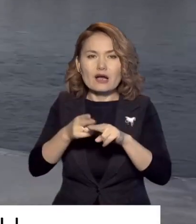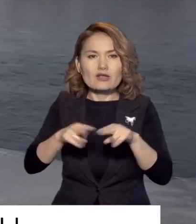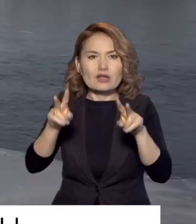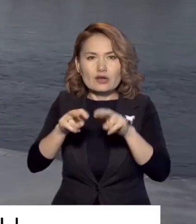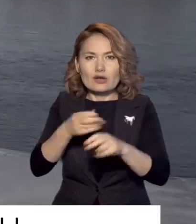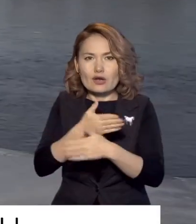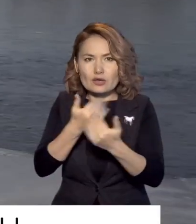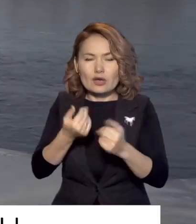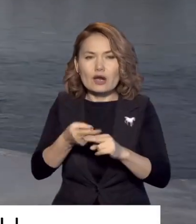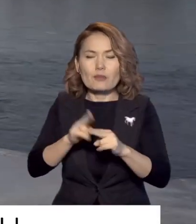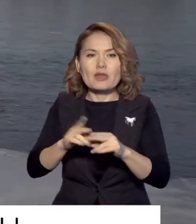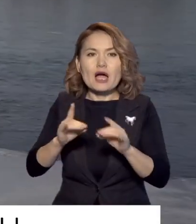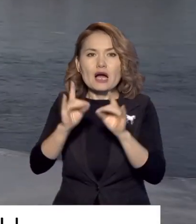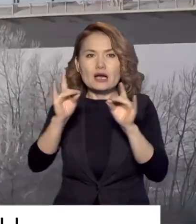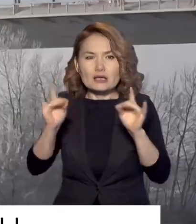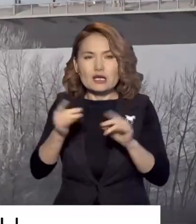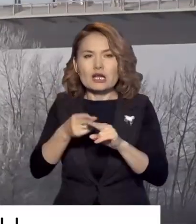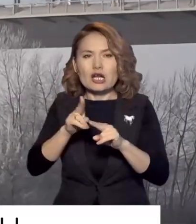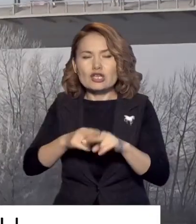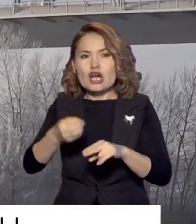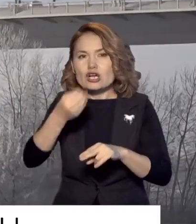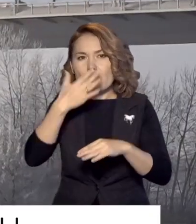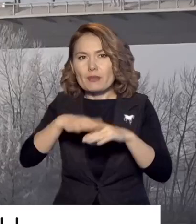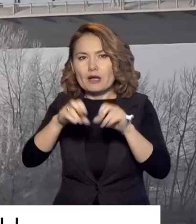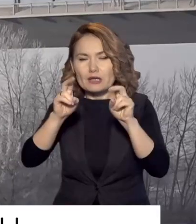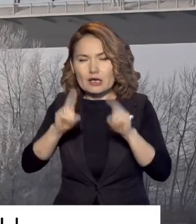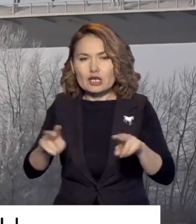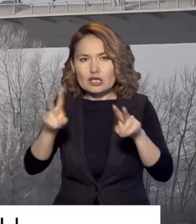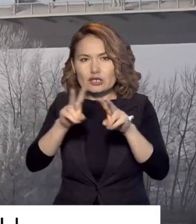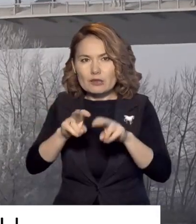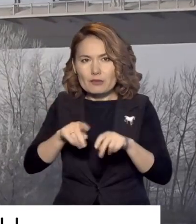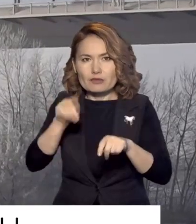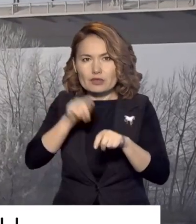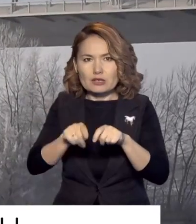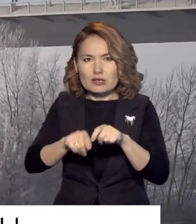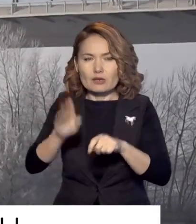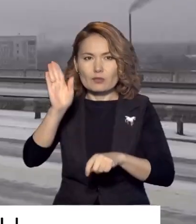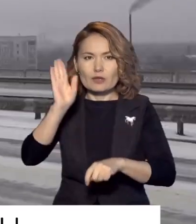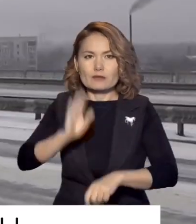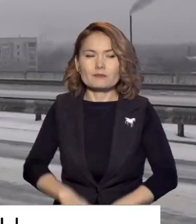өтпеген. Енді өткелге жазда жапондық мамандар сараптама